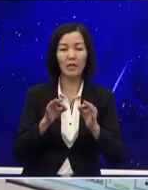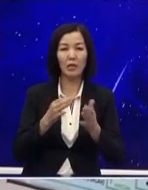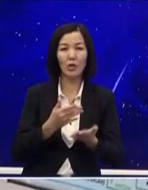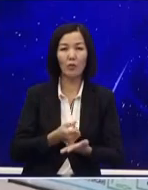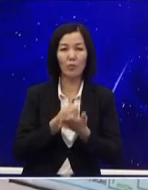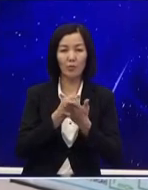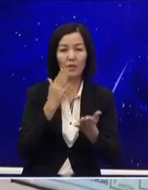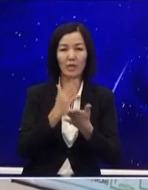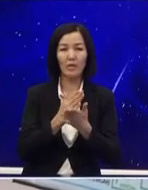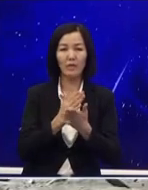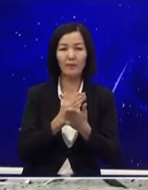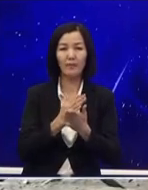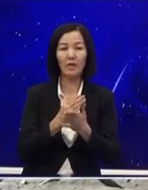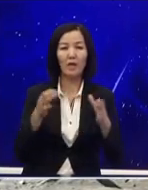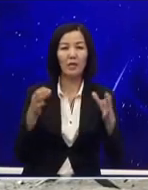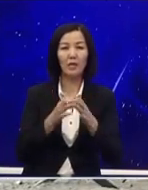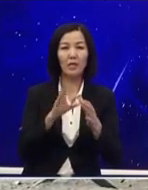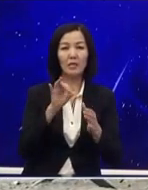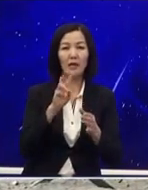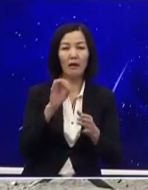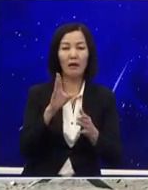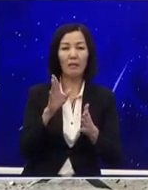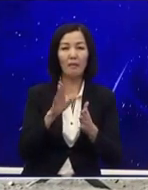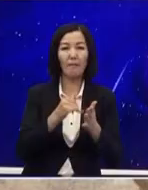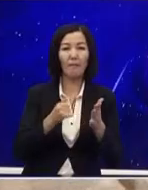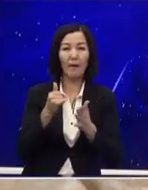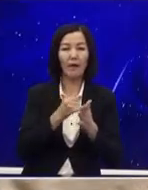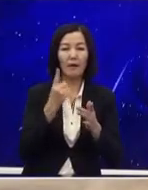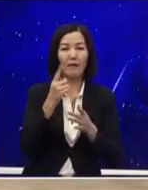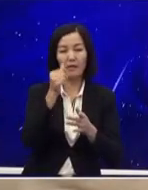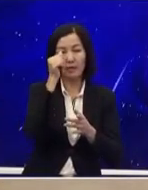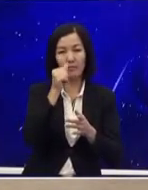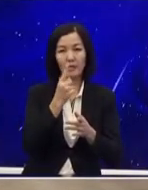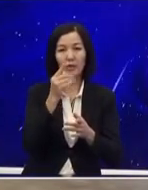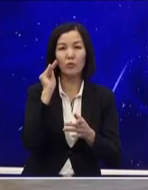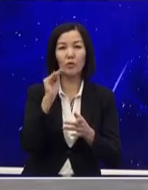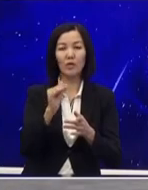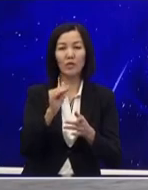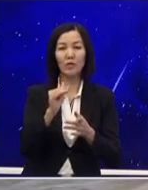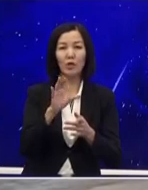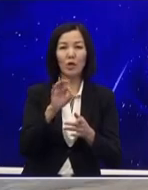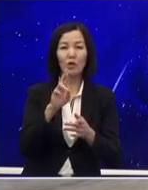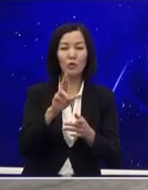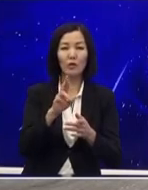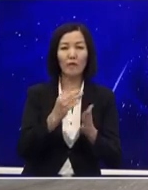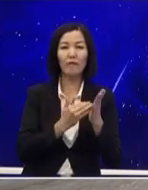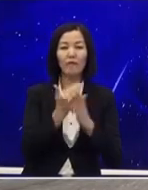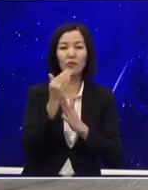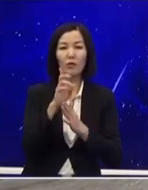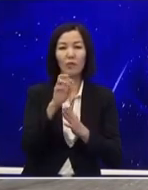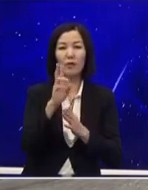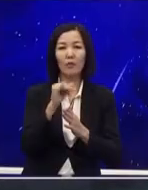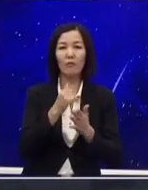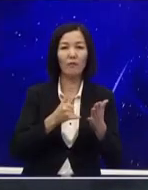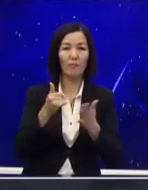В числе таких и товарищество «Сарханмай», которое в месяц поставляет 1000 тонн соевого высокобелкового